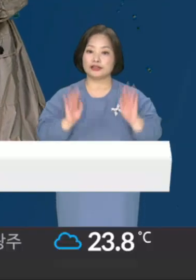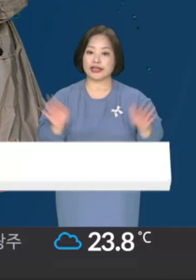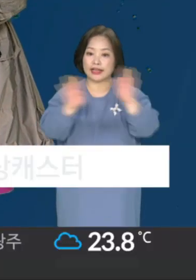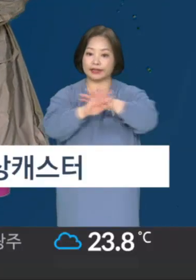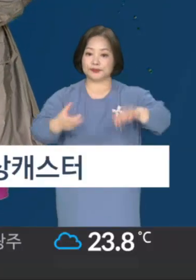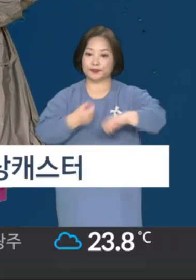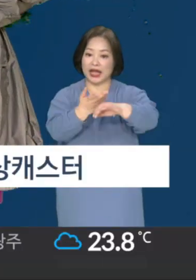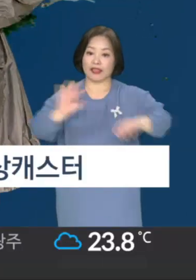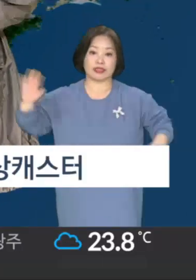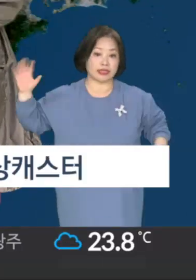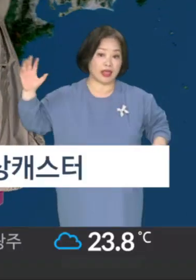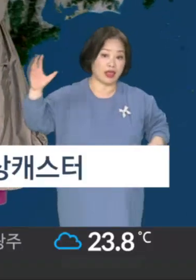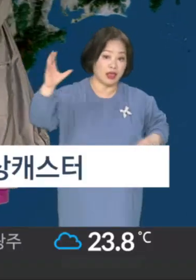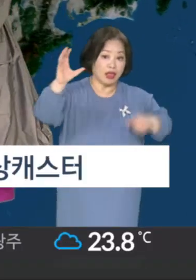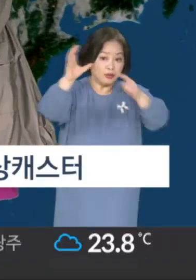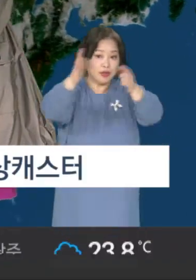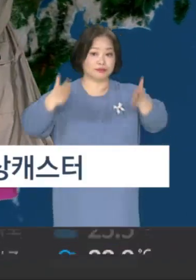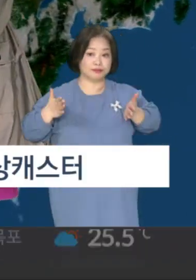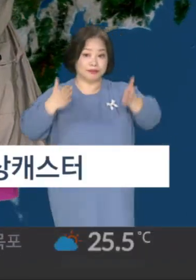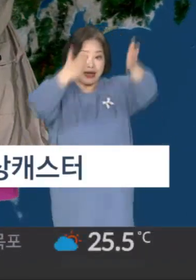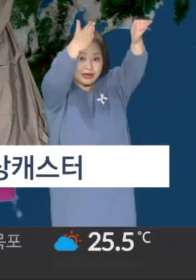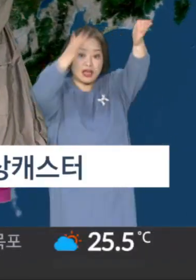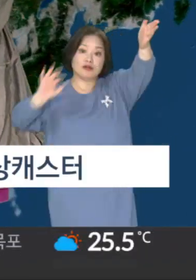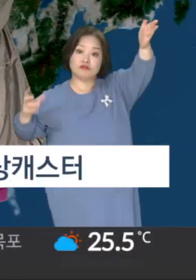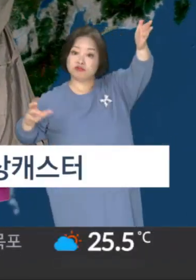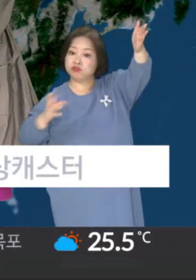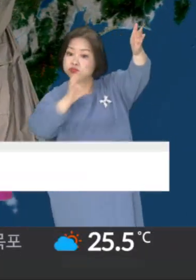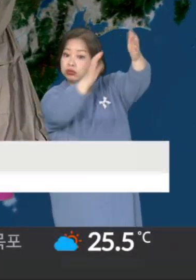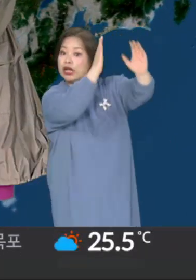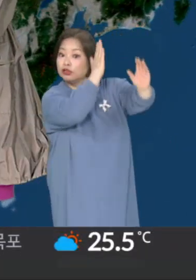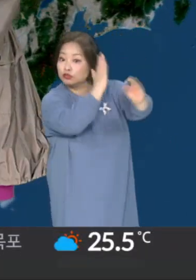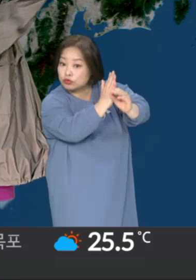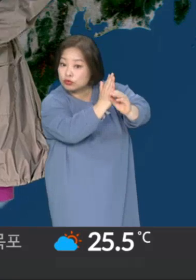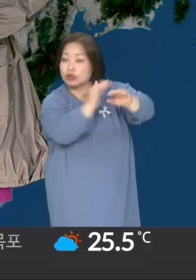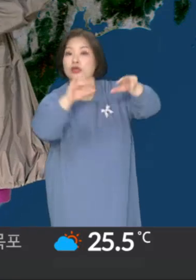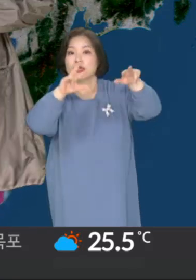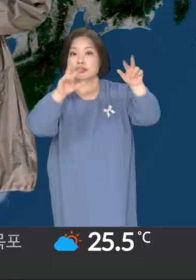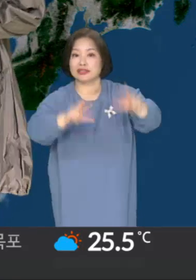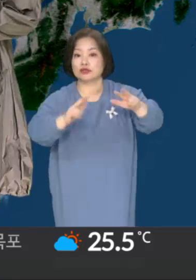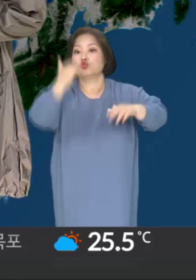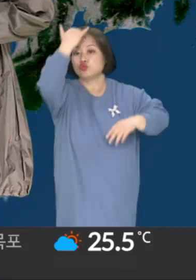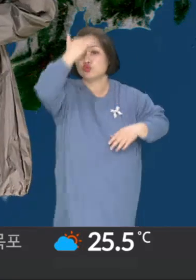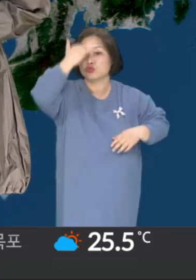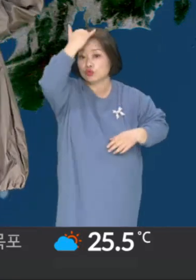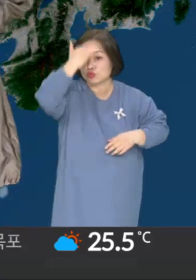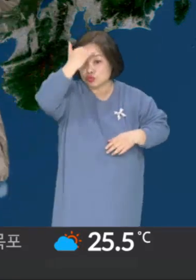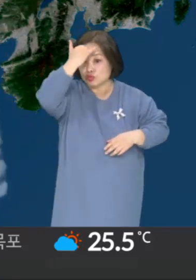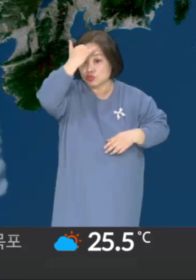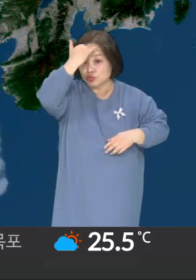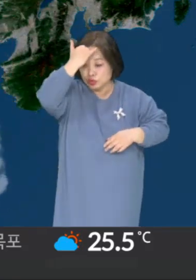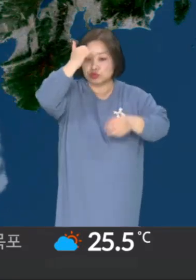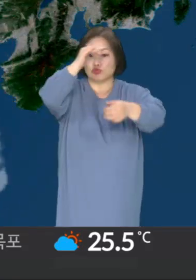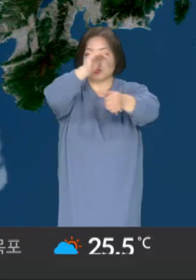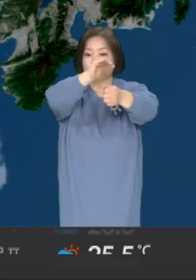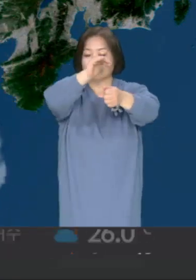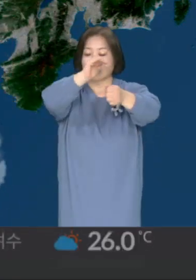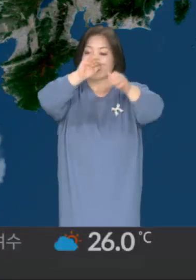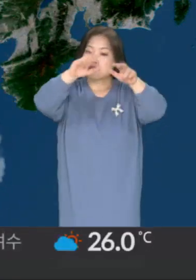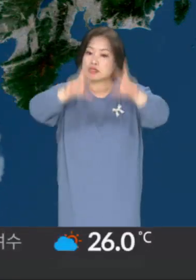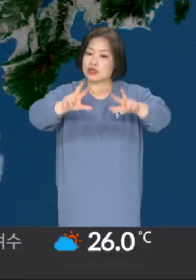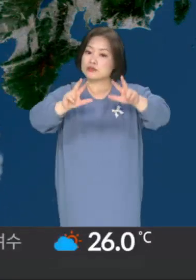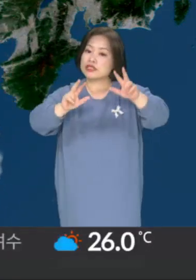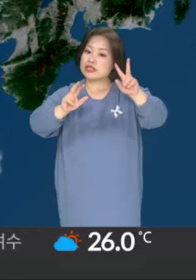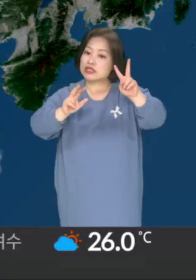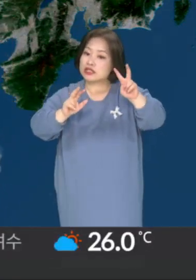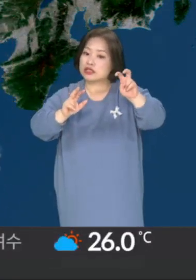태풍이 한반도를 수직으로 가로지르면서 계속해서 북상 중에 있습니다 지금은 충북 충주까지 올라왔고요 시속